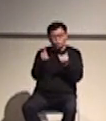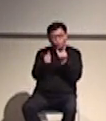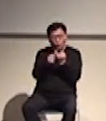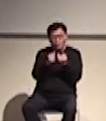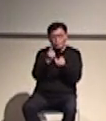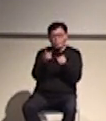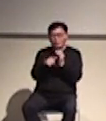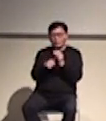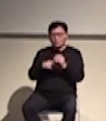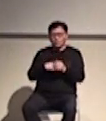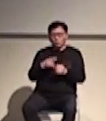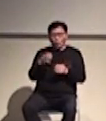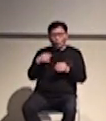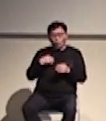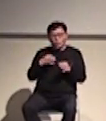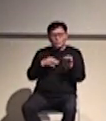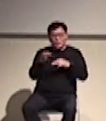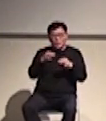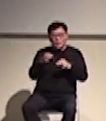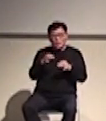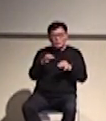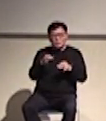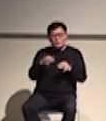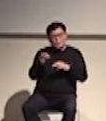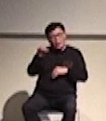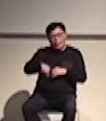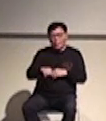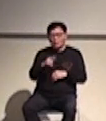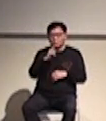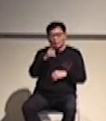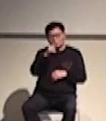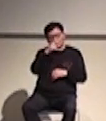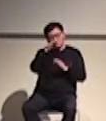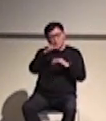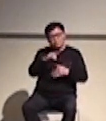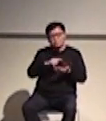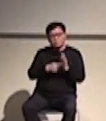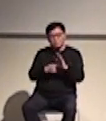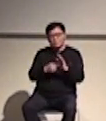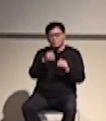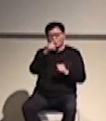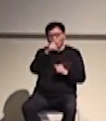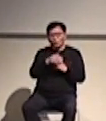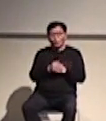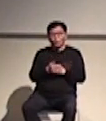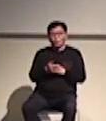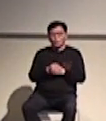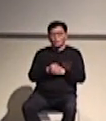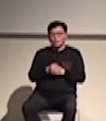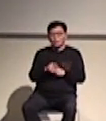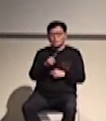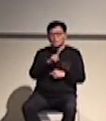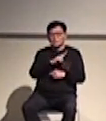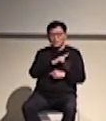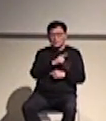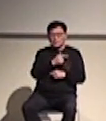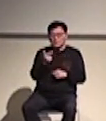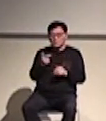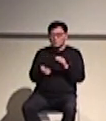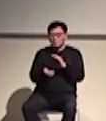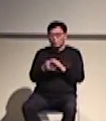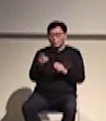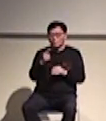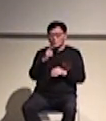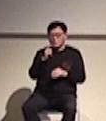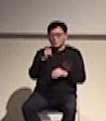옷가게 가는데 장사가 안 된다. 그렇죠. 그걸 왜 우리한테 묻는지 모르겠는데. 뭐든지 들어준다고 했잖아요. 그리고 제일 하이라이트는 이제 직장 상사분.